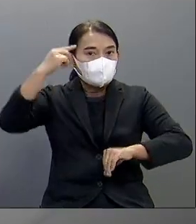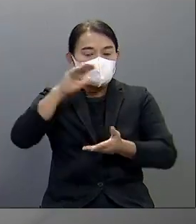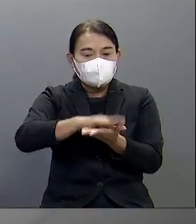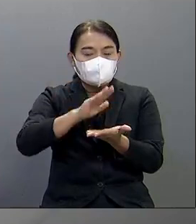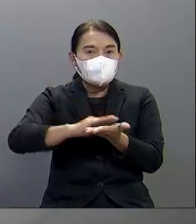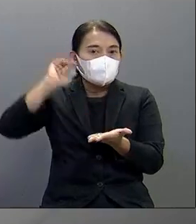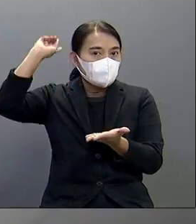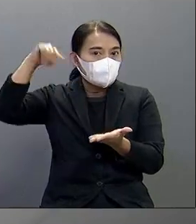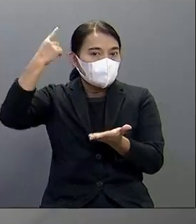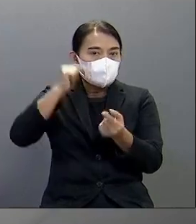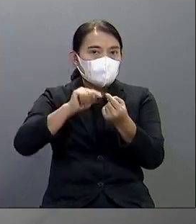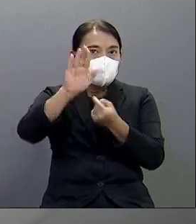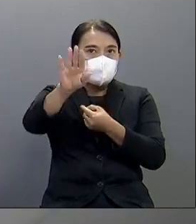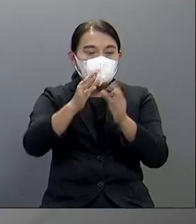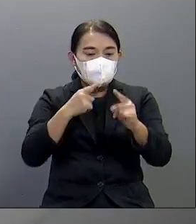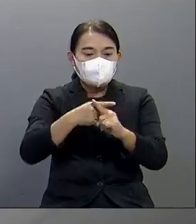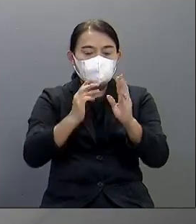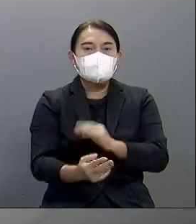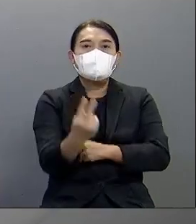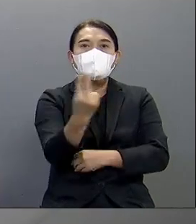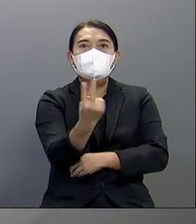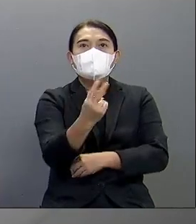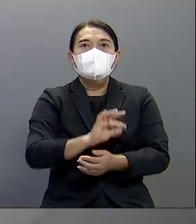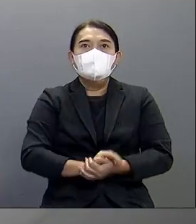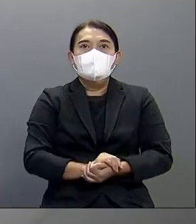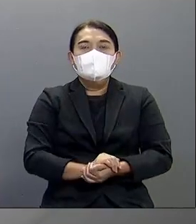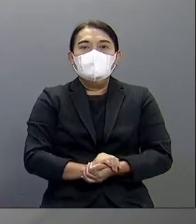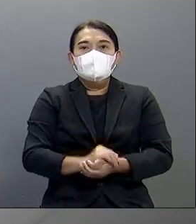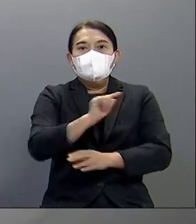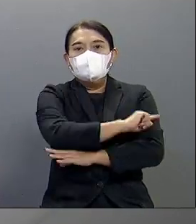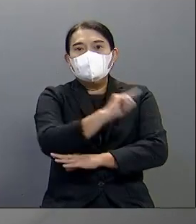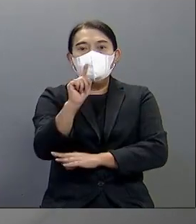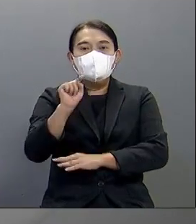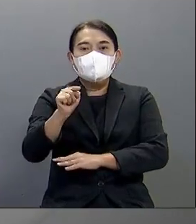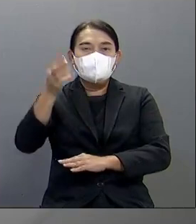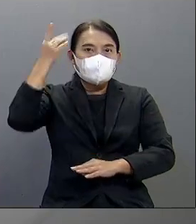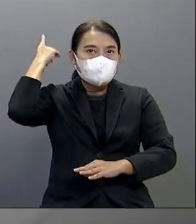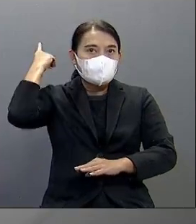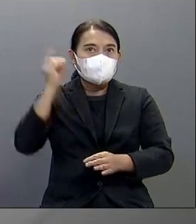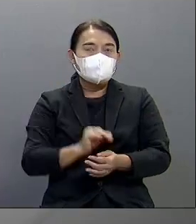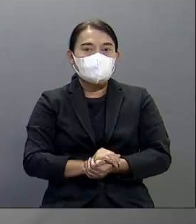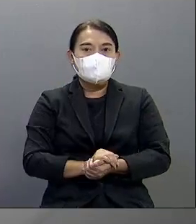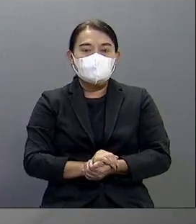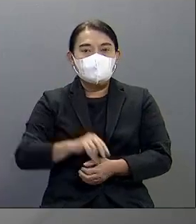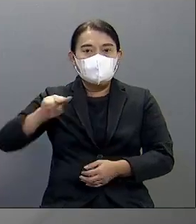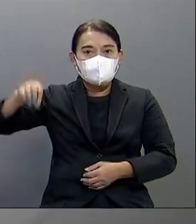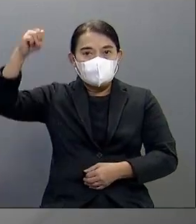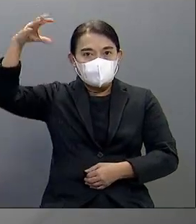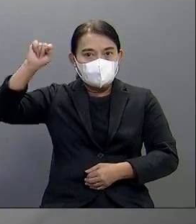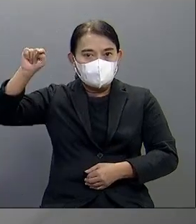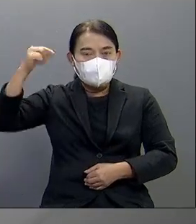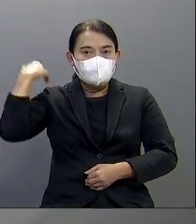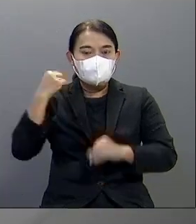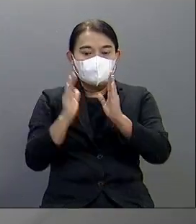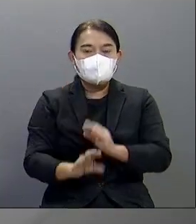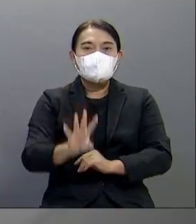ชินูทิศบาดเจ็บไป2คนค่ะมีรายงานนะคะว่าวันเดียวเมื่อวานนี้เฉพาะวันเดียวเนี่ยมีกรณีเด็กโดนไฟดูดถึง4